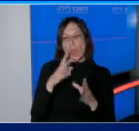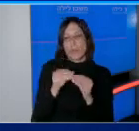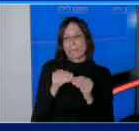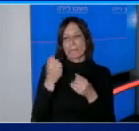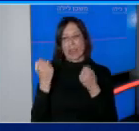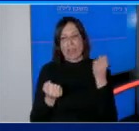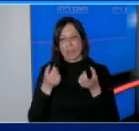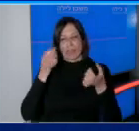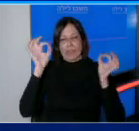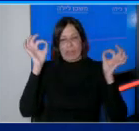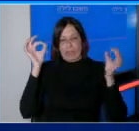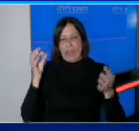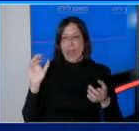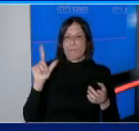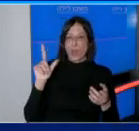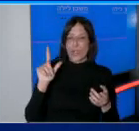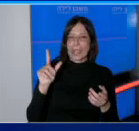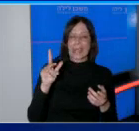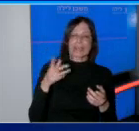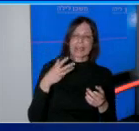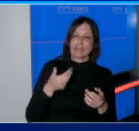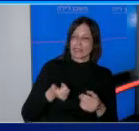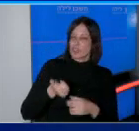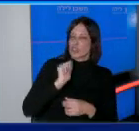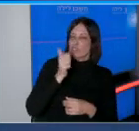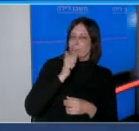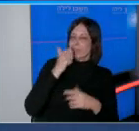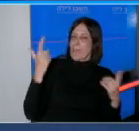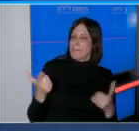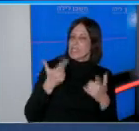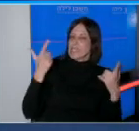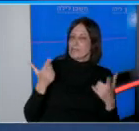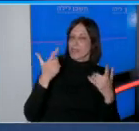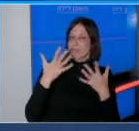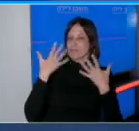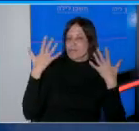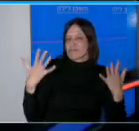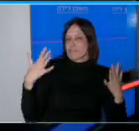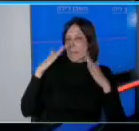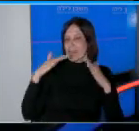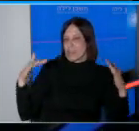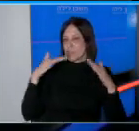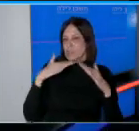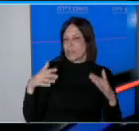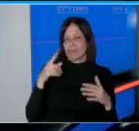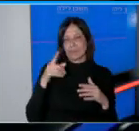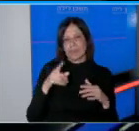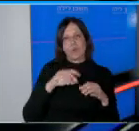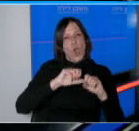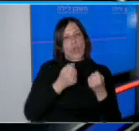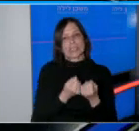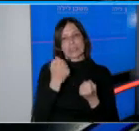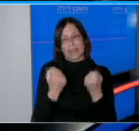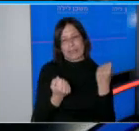פתאום ולמבורגינים ושמפניות קריסטל ומסיבות על פנטאוסים. הם עושים אותם, הם עושים את הלמבורגינים, זה לא